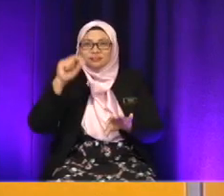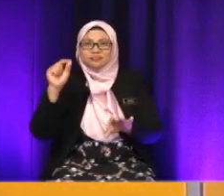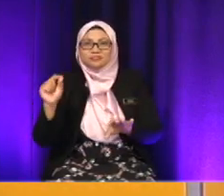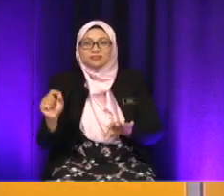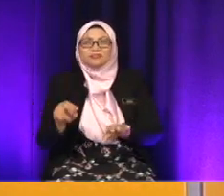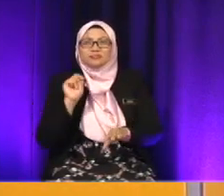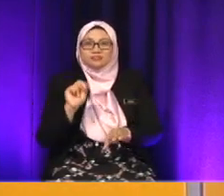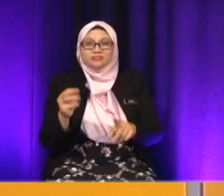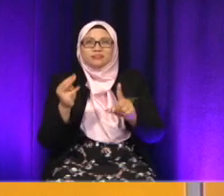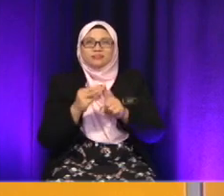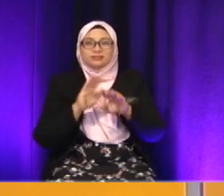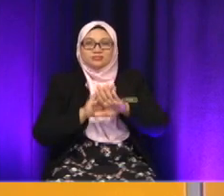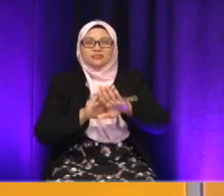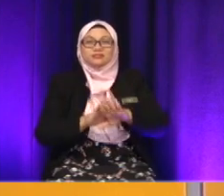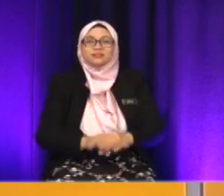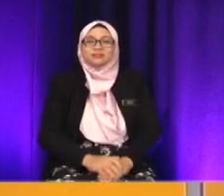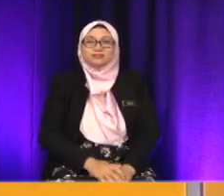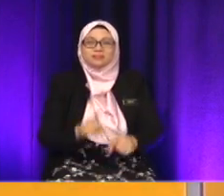kamu 154